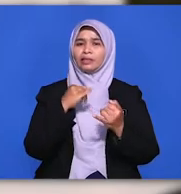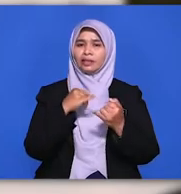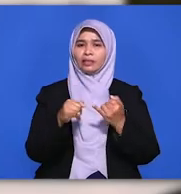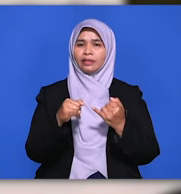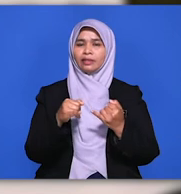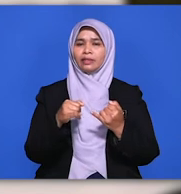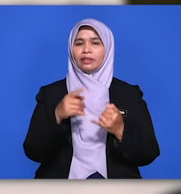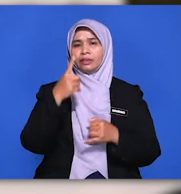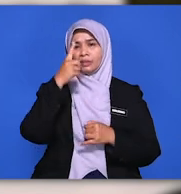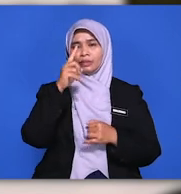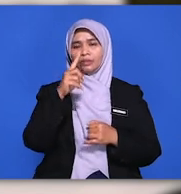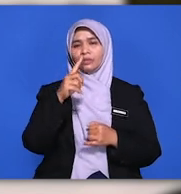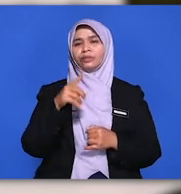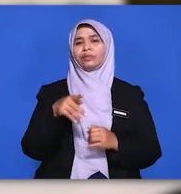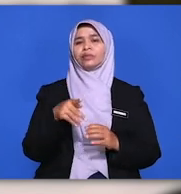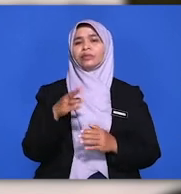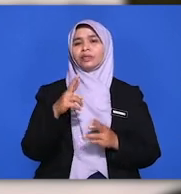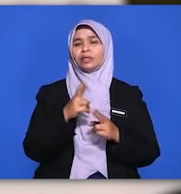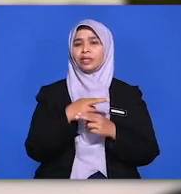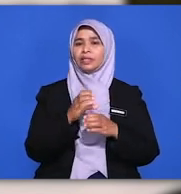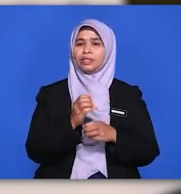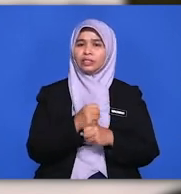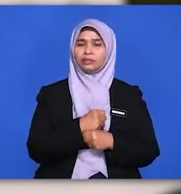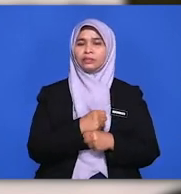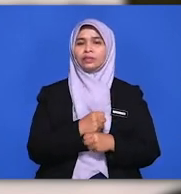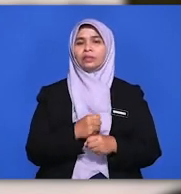Ini merupakan episod terakhir kita